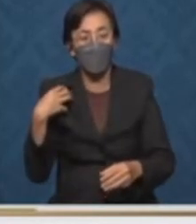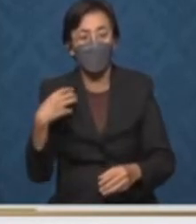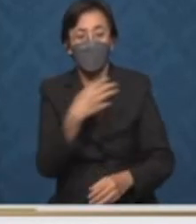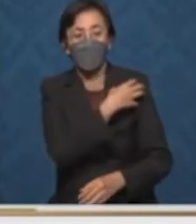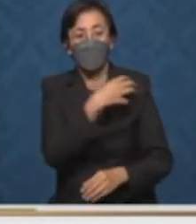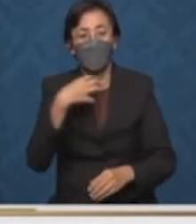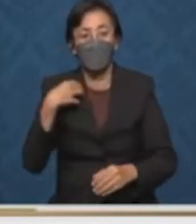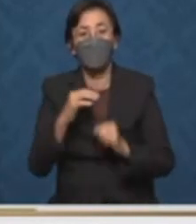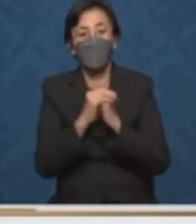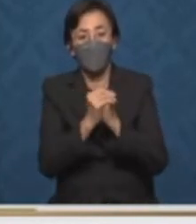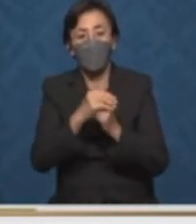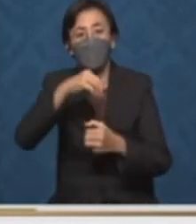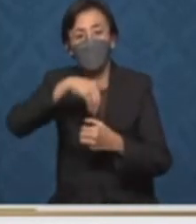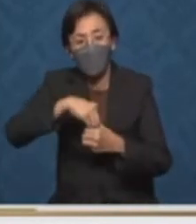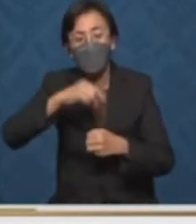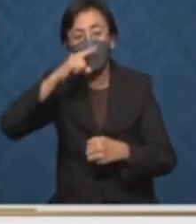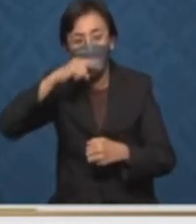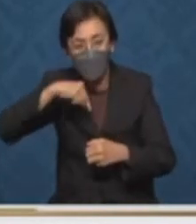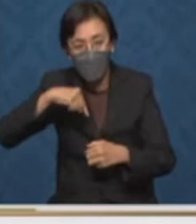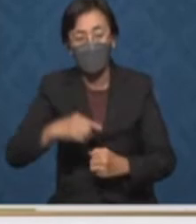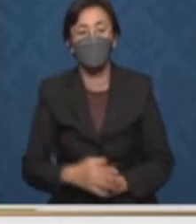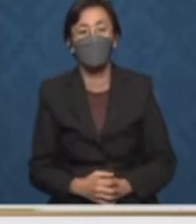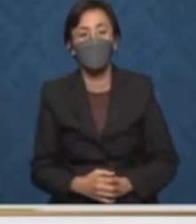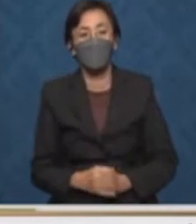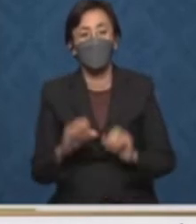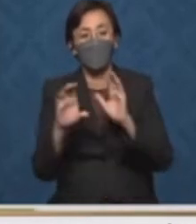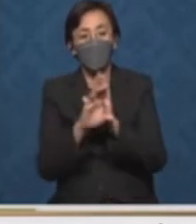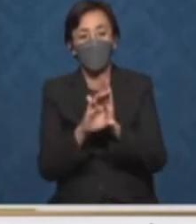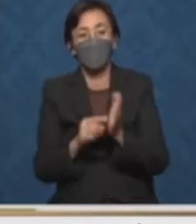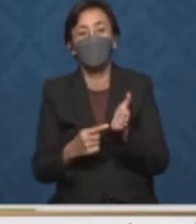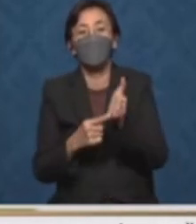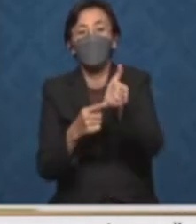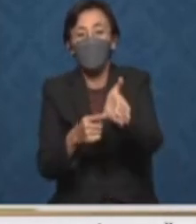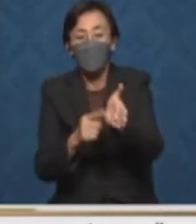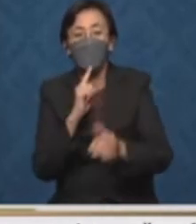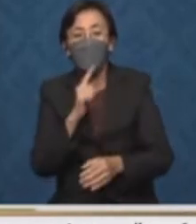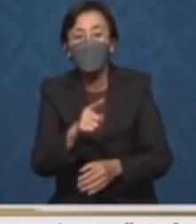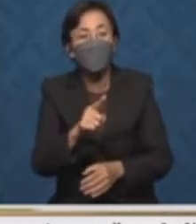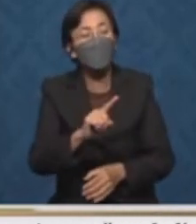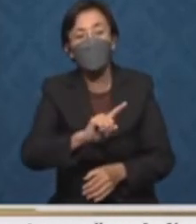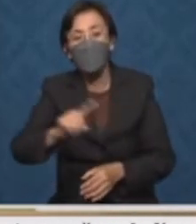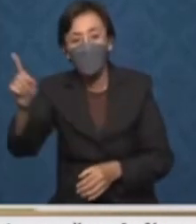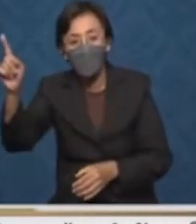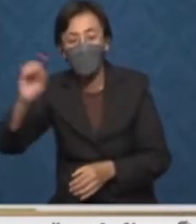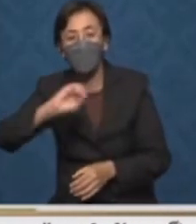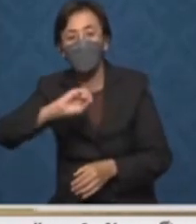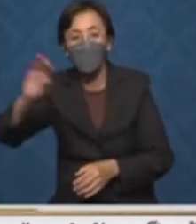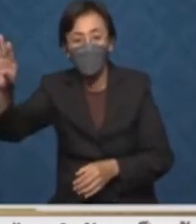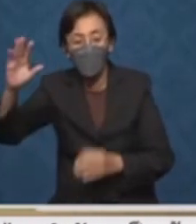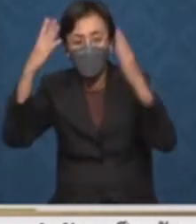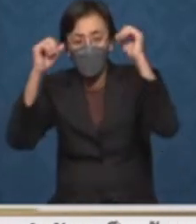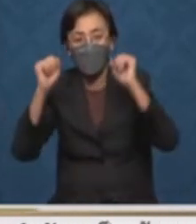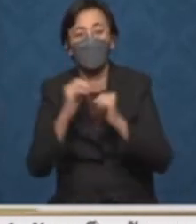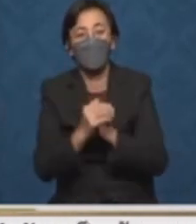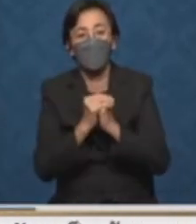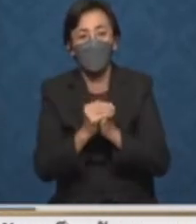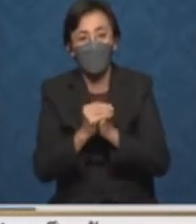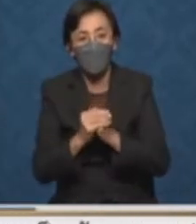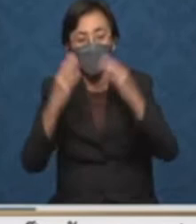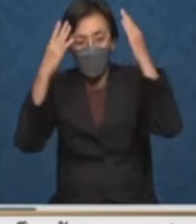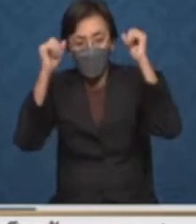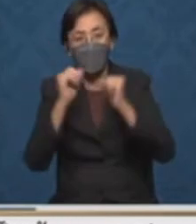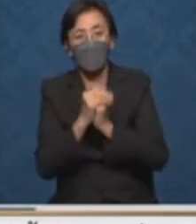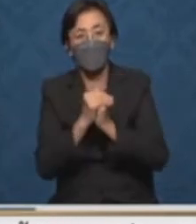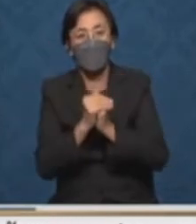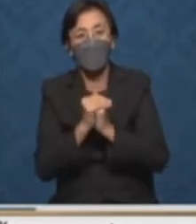เอกทูตจีนประจำประเทศไทยครับเอารูปเนี่ยครับไปฟ้องครับให้เขาส่งไปให้ประธานดีสีเจี้ยนผิงครับ ท่านประธานฟังเราครับ ประธานดีสีเจี้ยนผิ